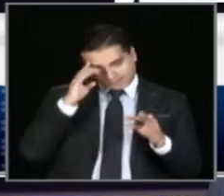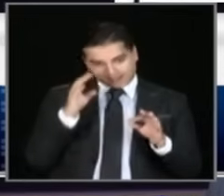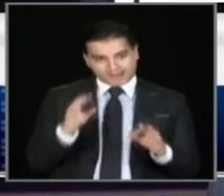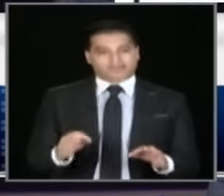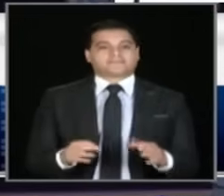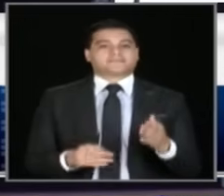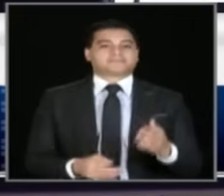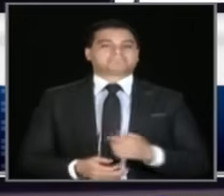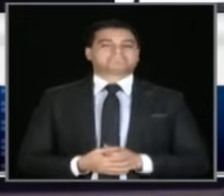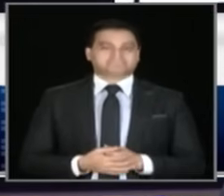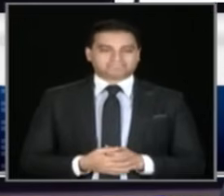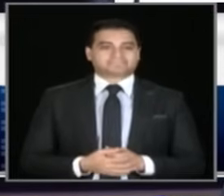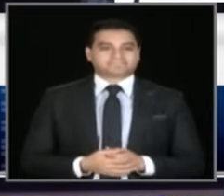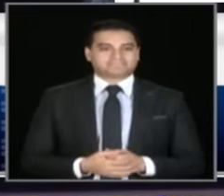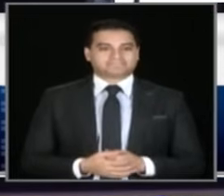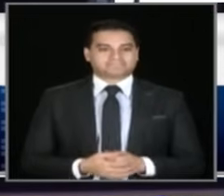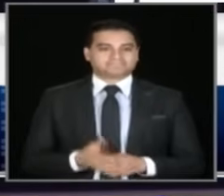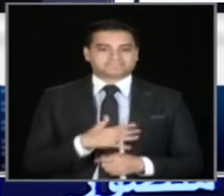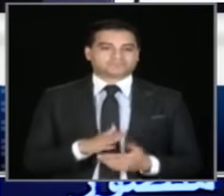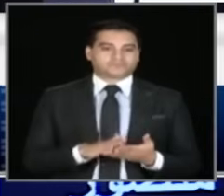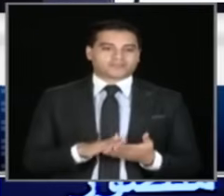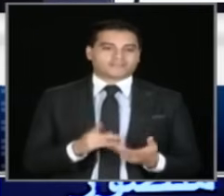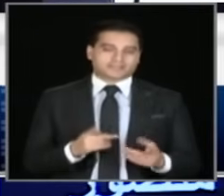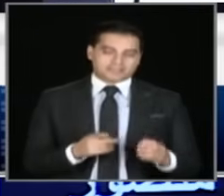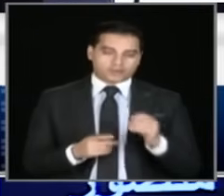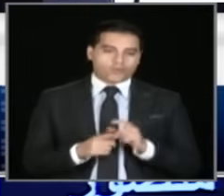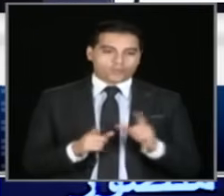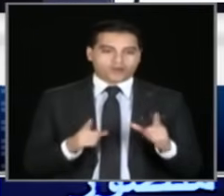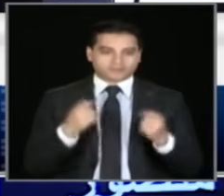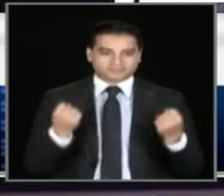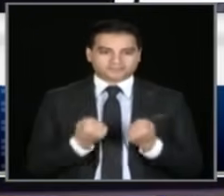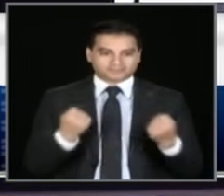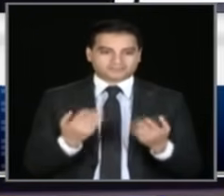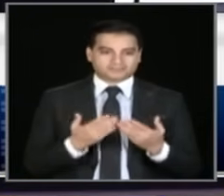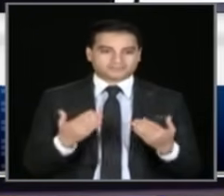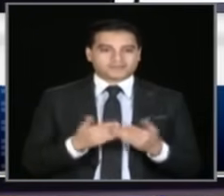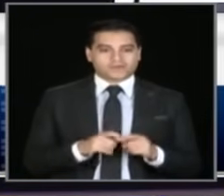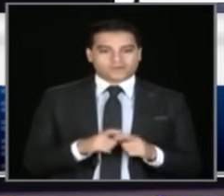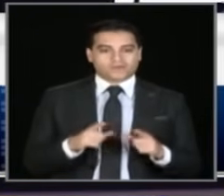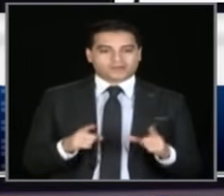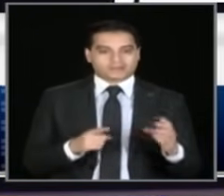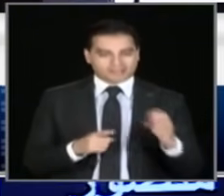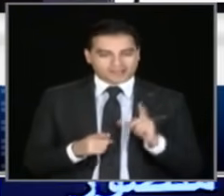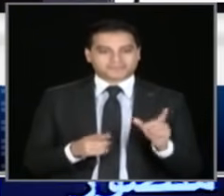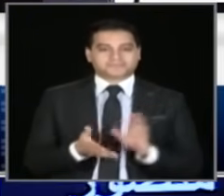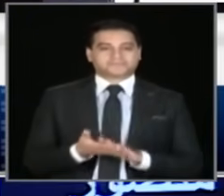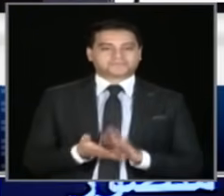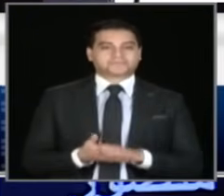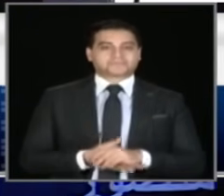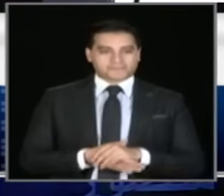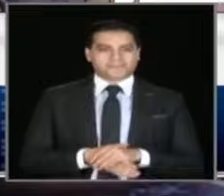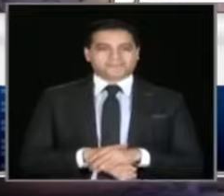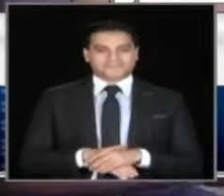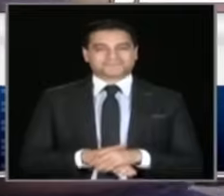طلبة المدارس عارفين، طلبة المدارس بيسقفولك، واضح ان انتوا بتستعدوا بقوة. واضح، إجابة صحيحة.